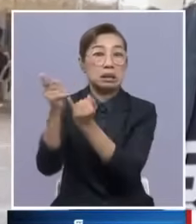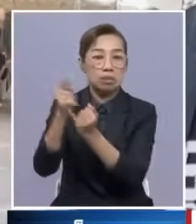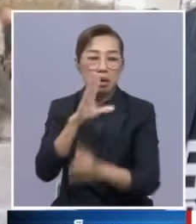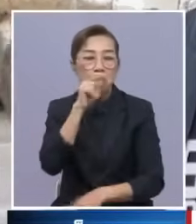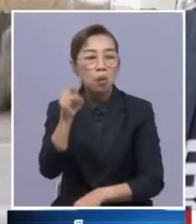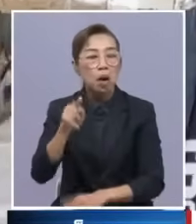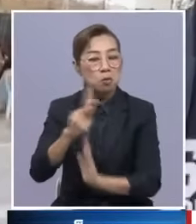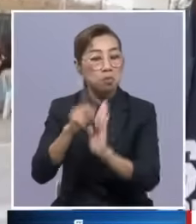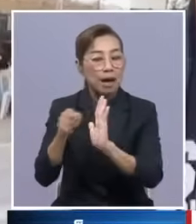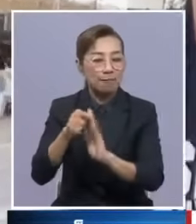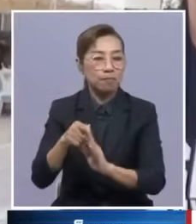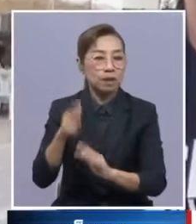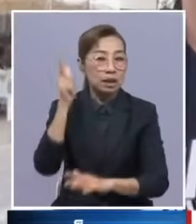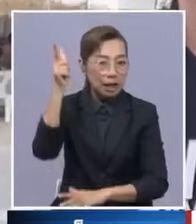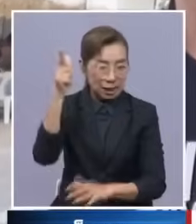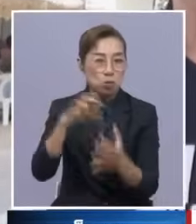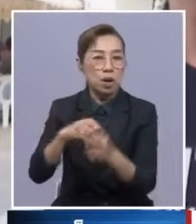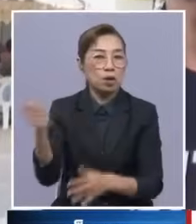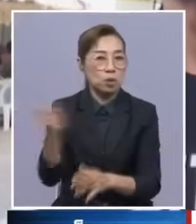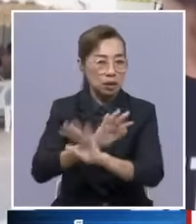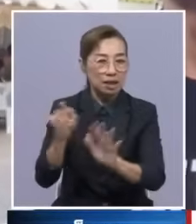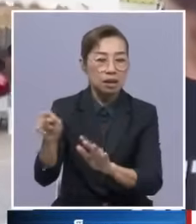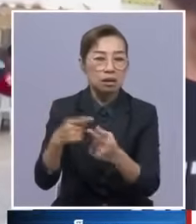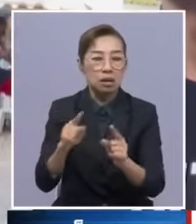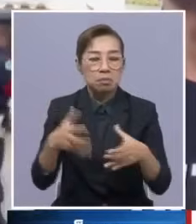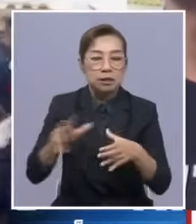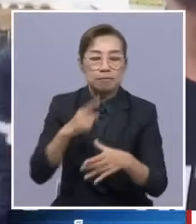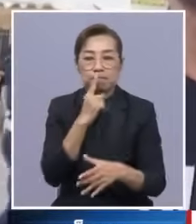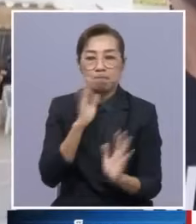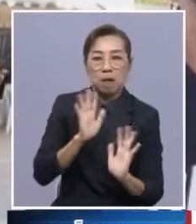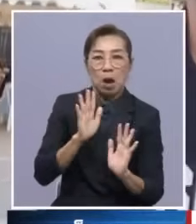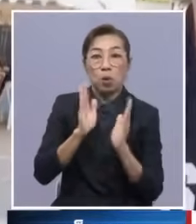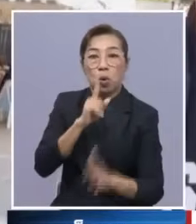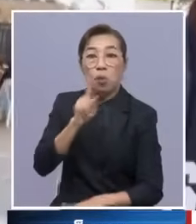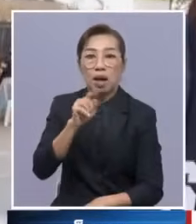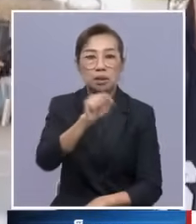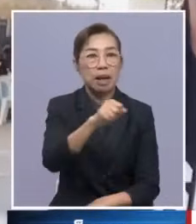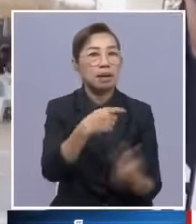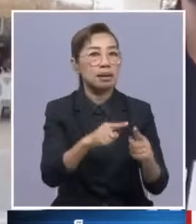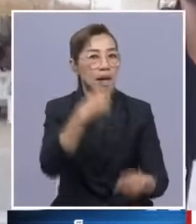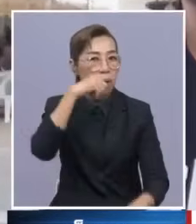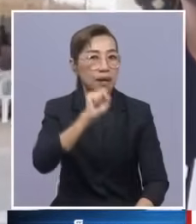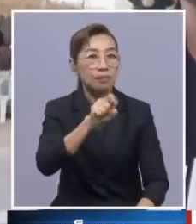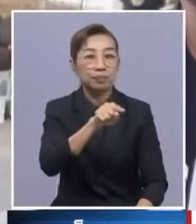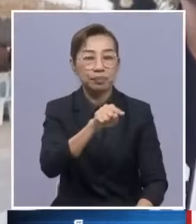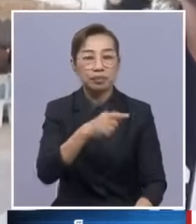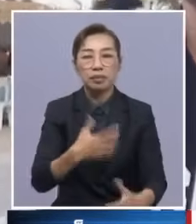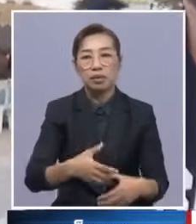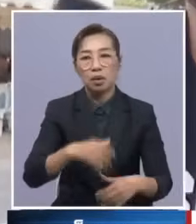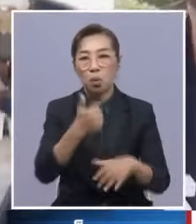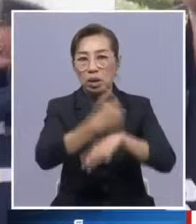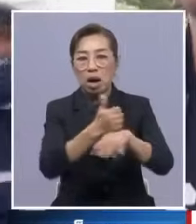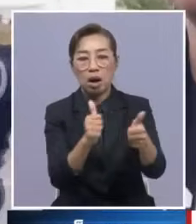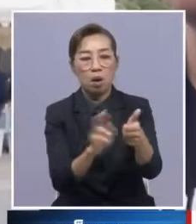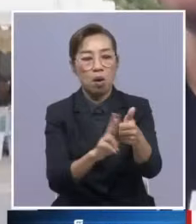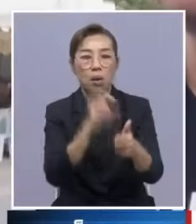ตัวอีกในอดีตเนี่ยก็เคยมีประเด็นเรื่องนี้มาแล้วนะคะล่าสุดเนี่ยนาวาเอกอนุดิษฐ์นาครทัพนะคะรองหัวหน้าพรรคไทยสร้างไทย